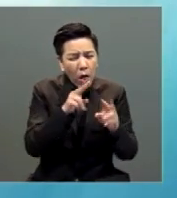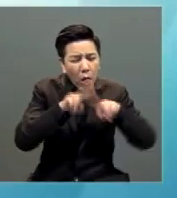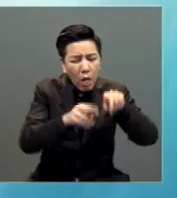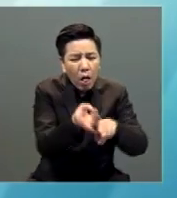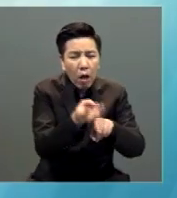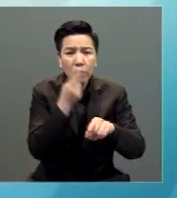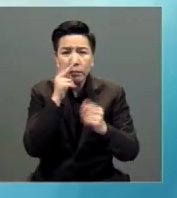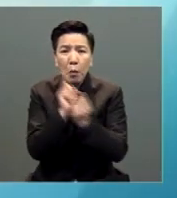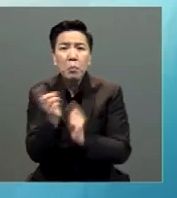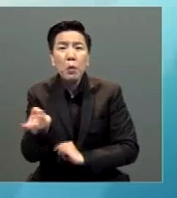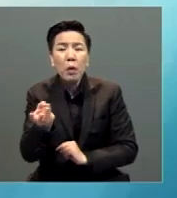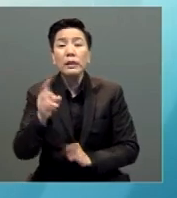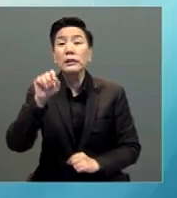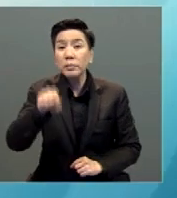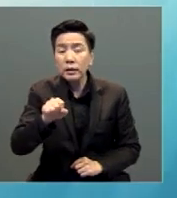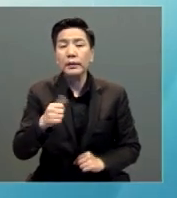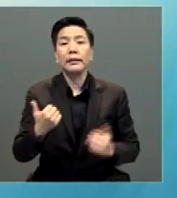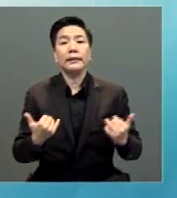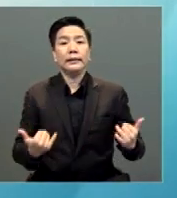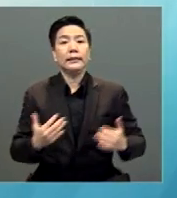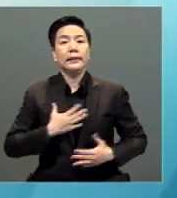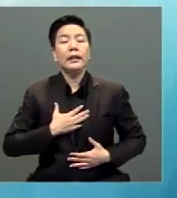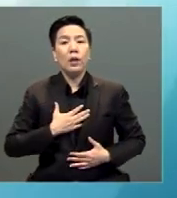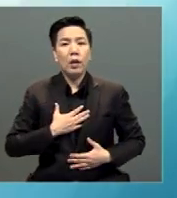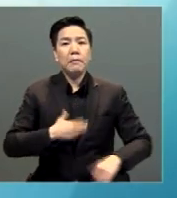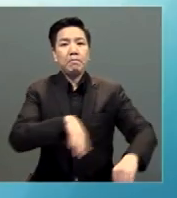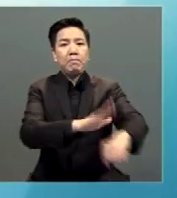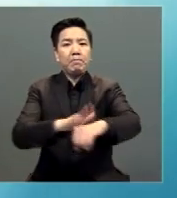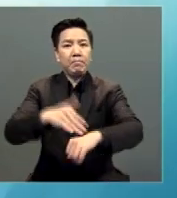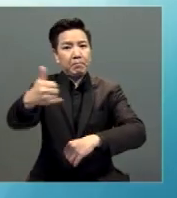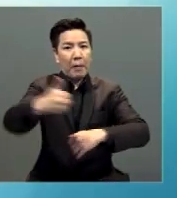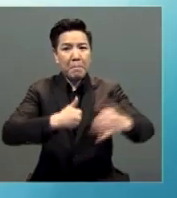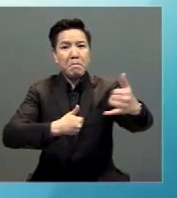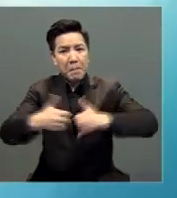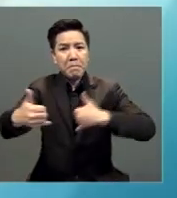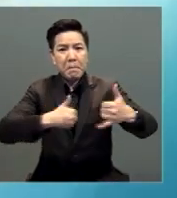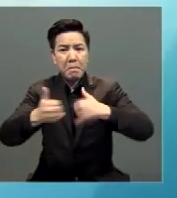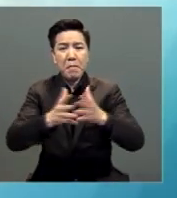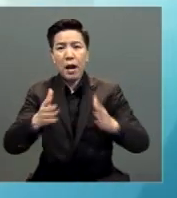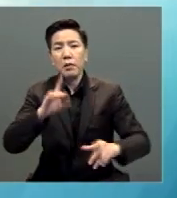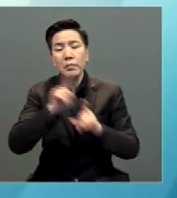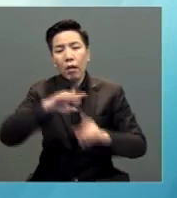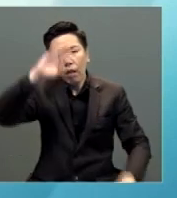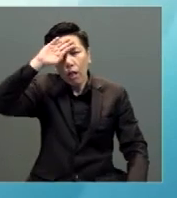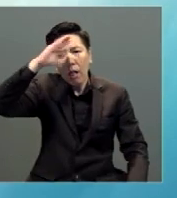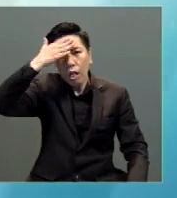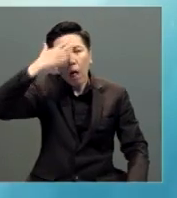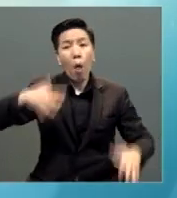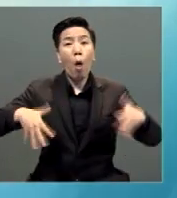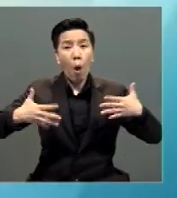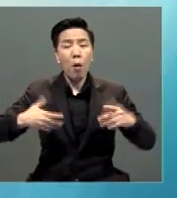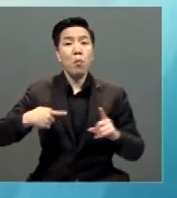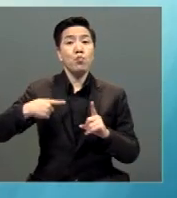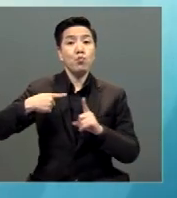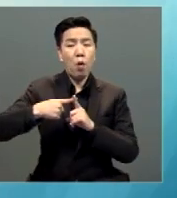ตอนนี้เราเรียกคนเข้ามาตรวจมากขึ้นมีอาการแค่ไข้หรือประวัติมีไข้แล้วบวกร